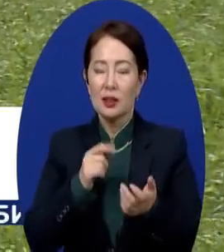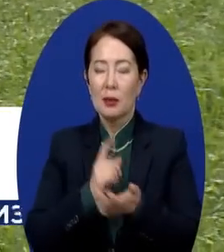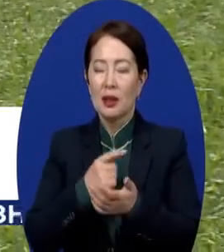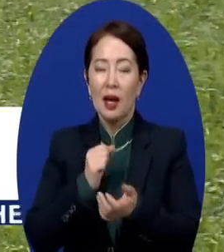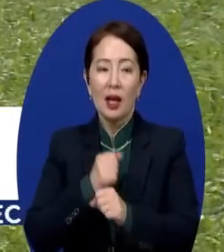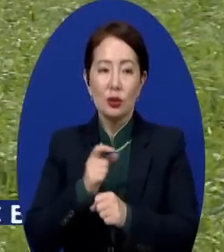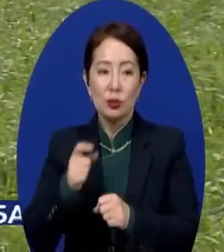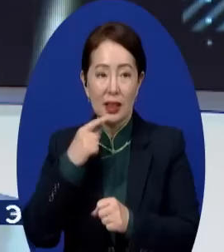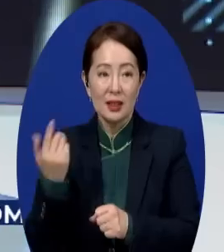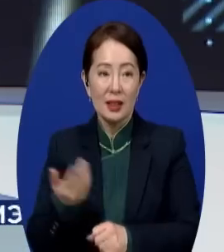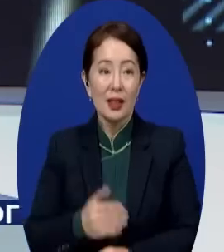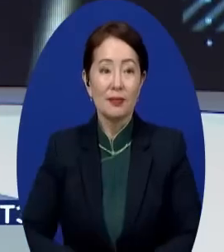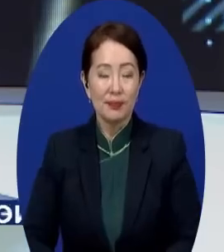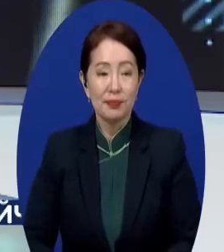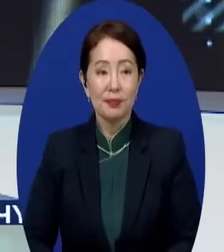байна.